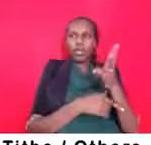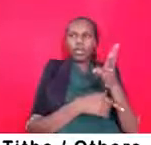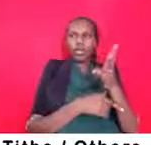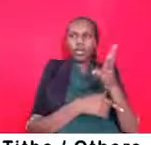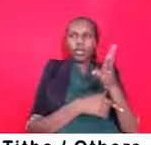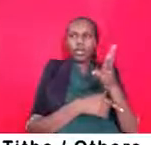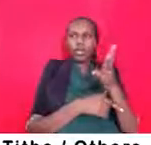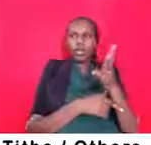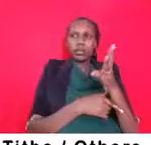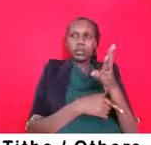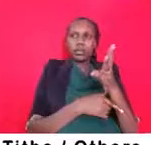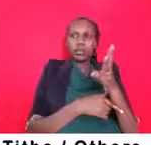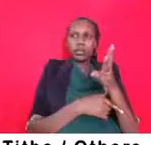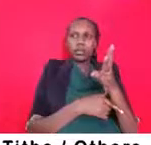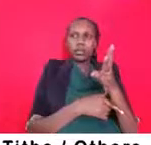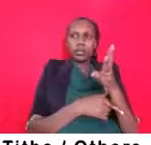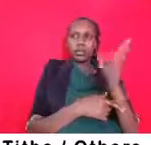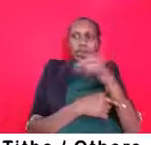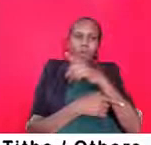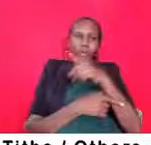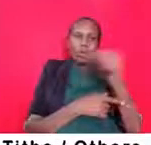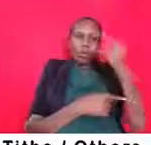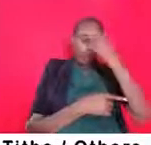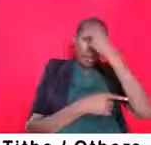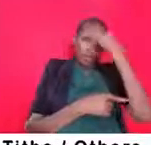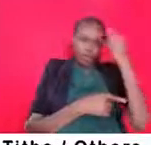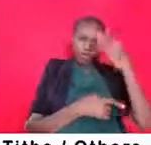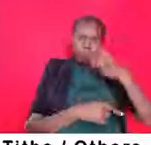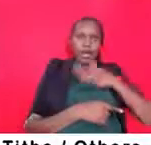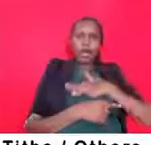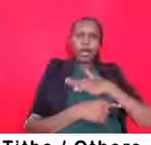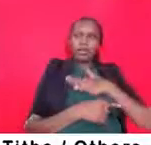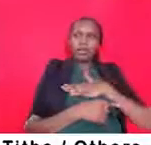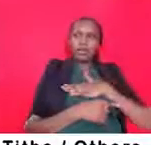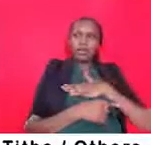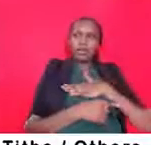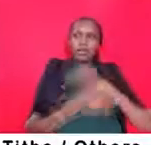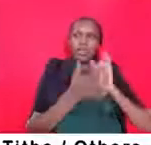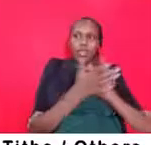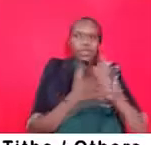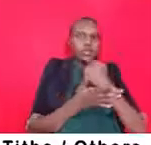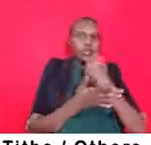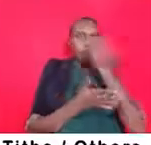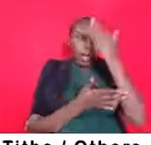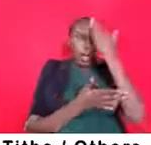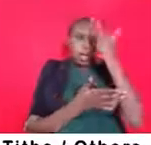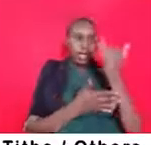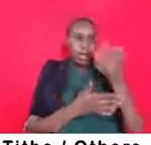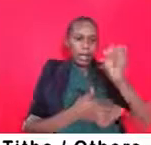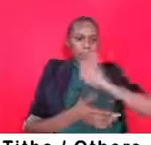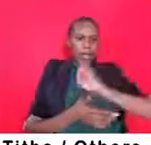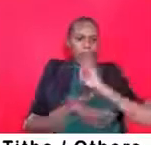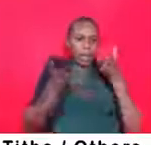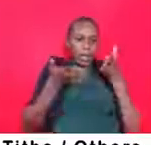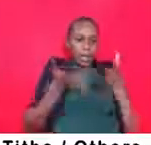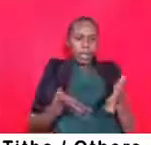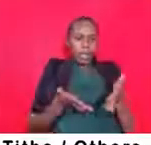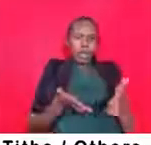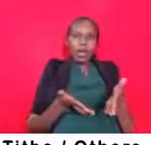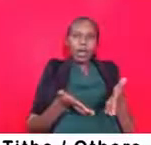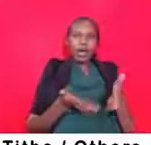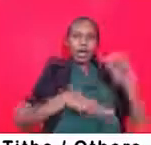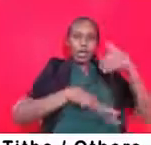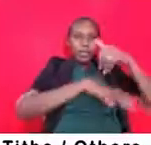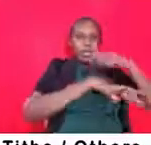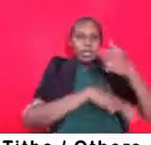atakaye kwenda kwa ajili yetu? Ndipo niliposema, mimi hapa,